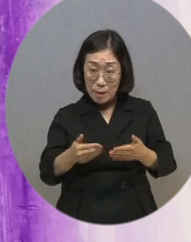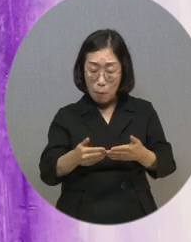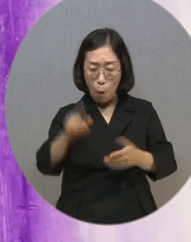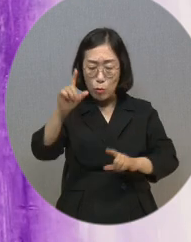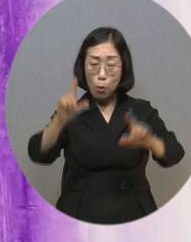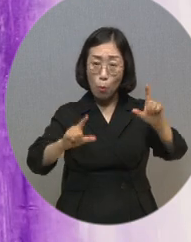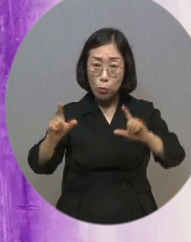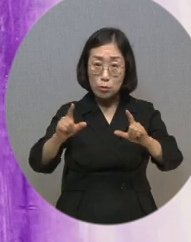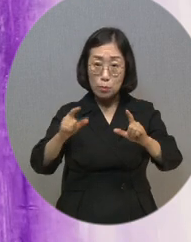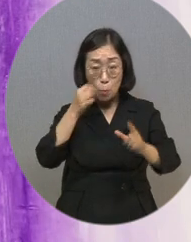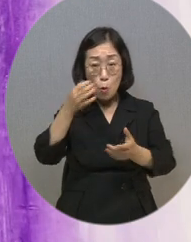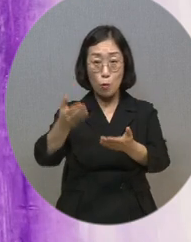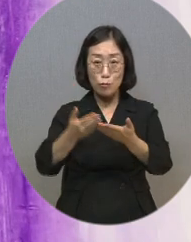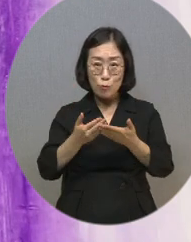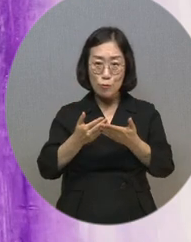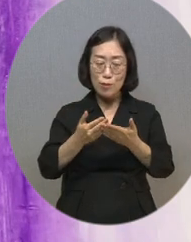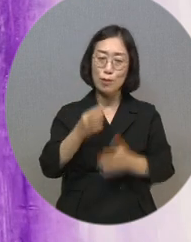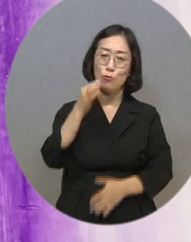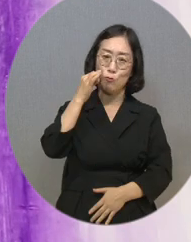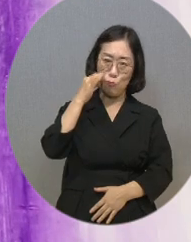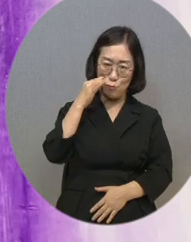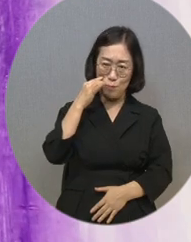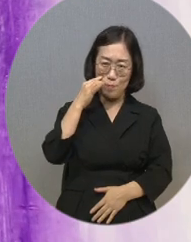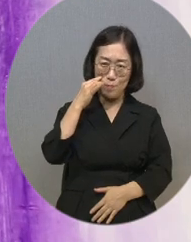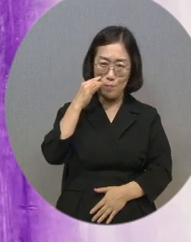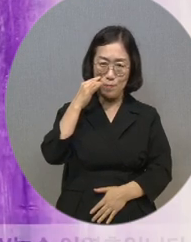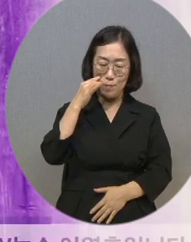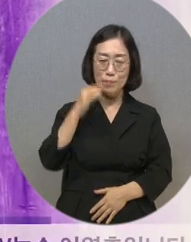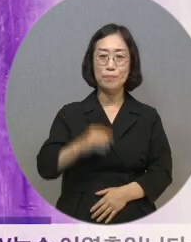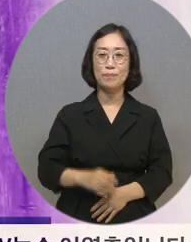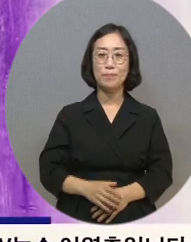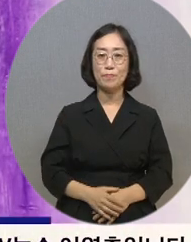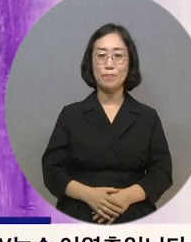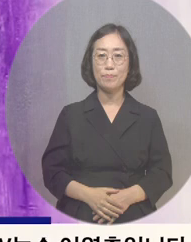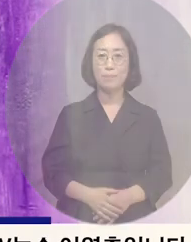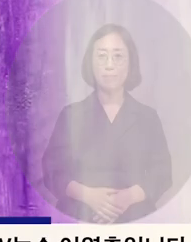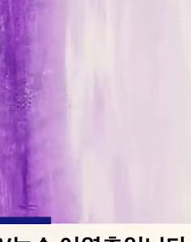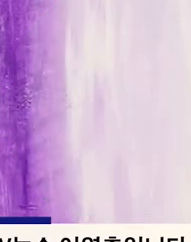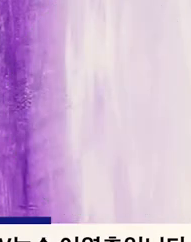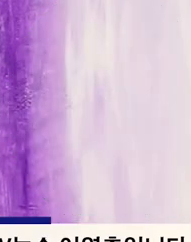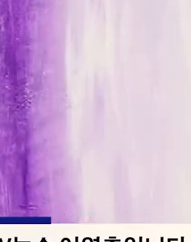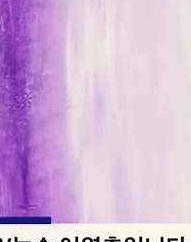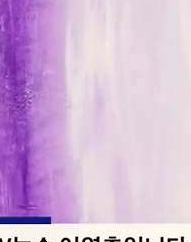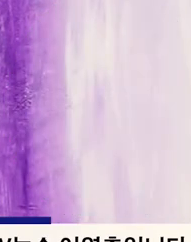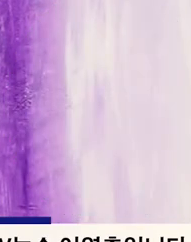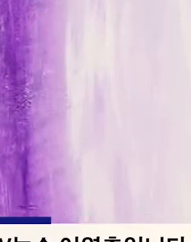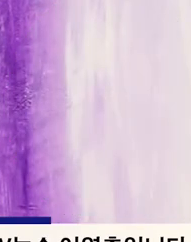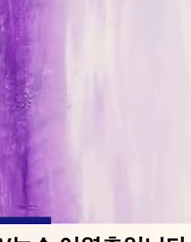보여줄지 주목되고 있습니다. 복지TV 뉴스 이영춘입니다.